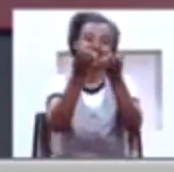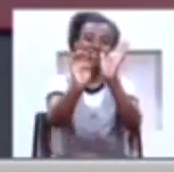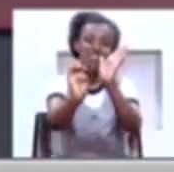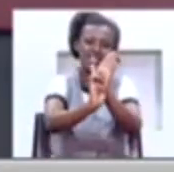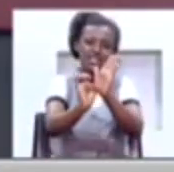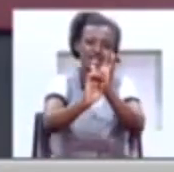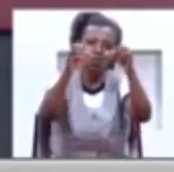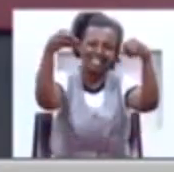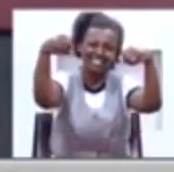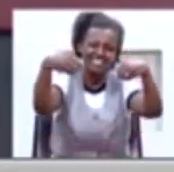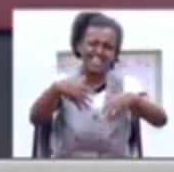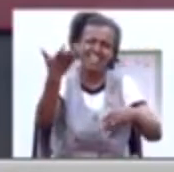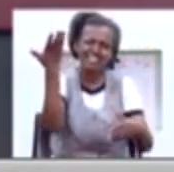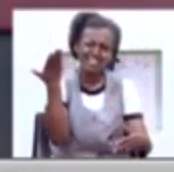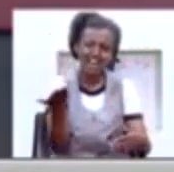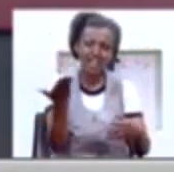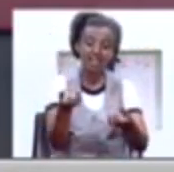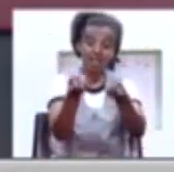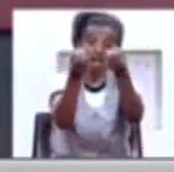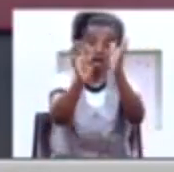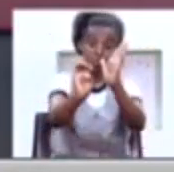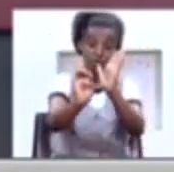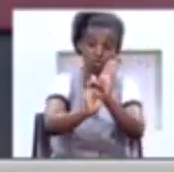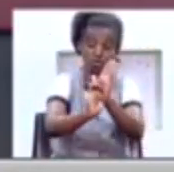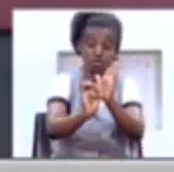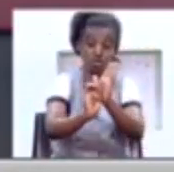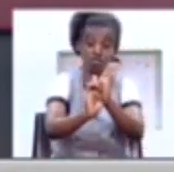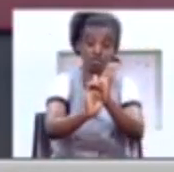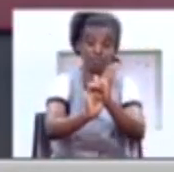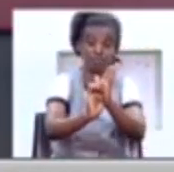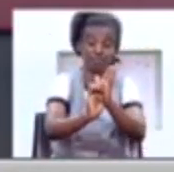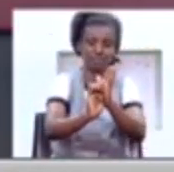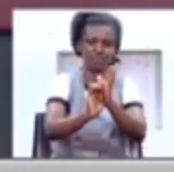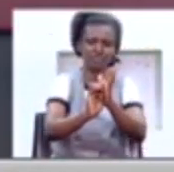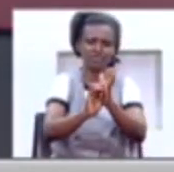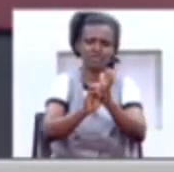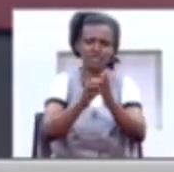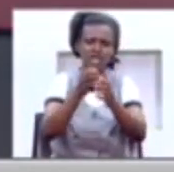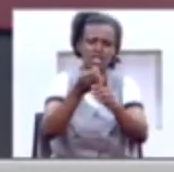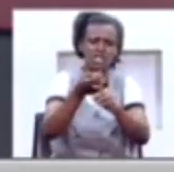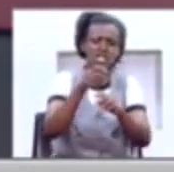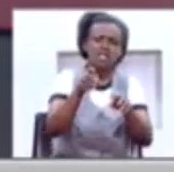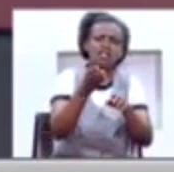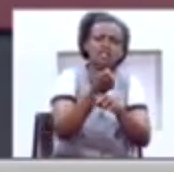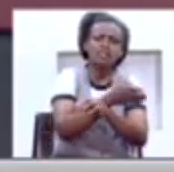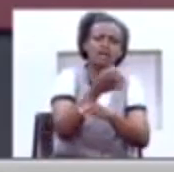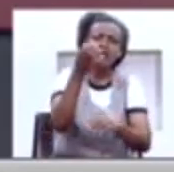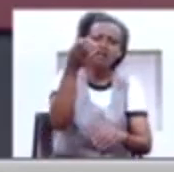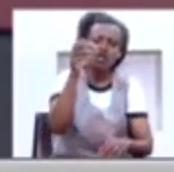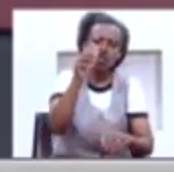rwose zifatika hari nk'urugero rwa nanone mfate prefecture ya Kibungo wa mu prefe nababwiye Matias